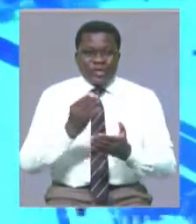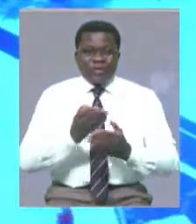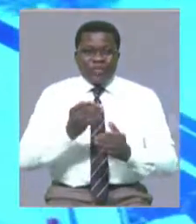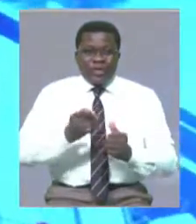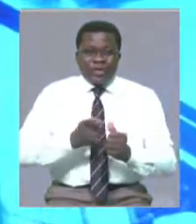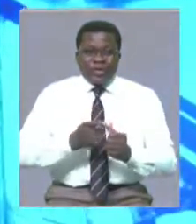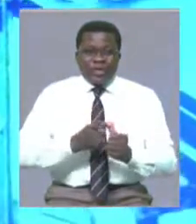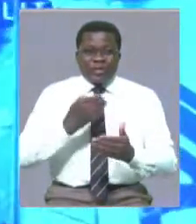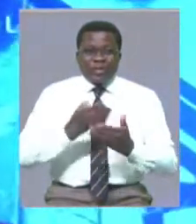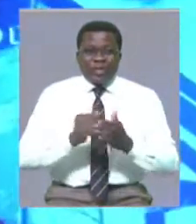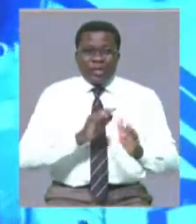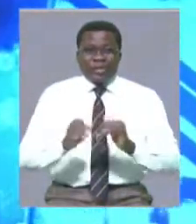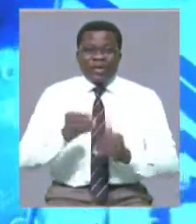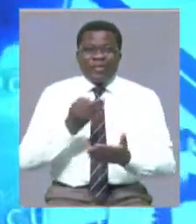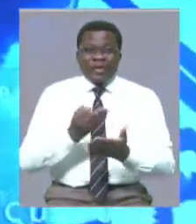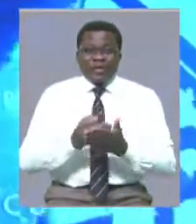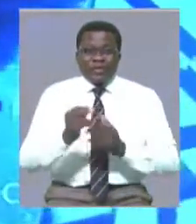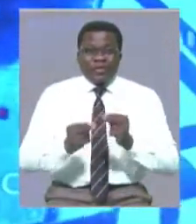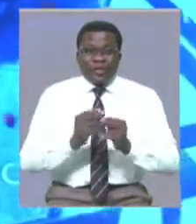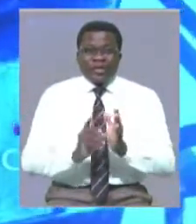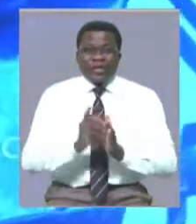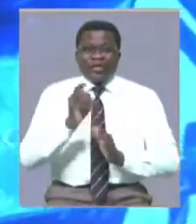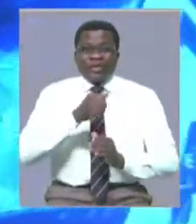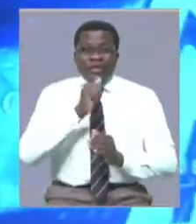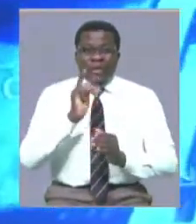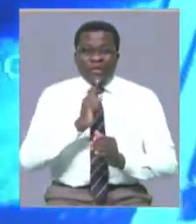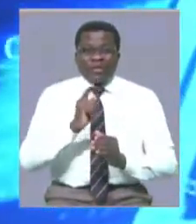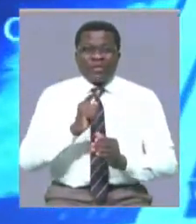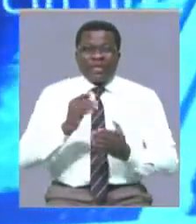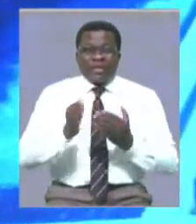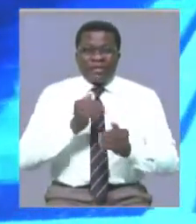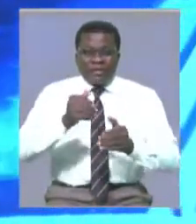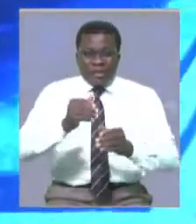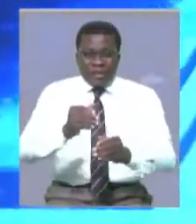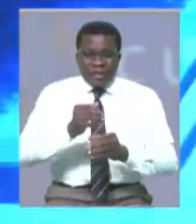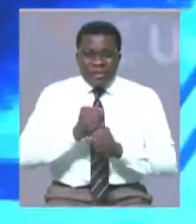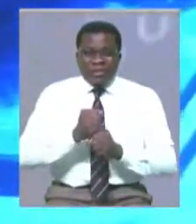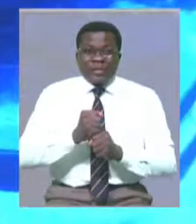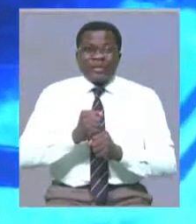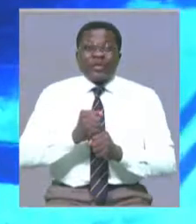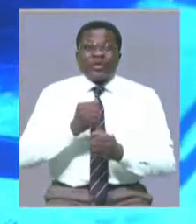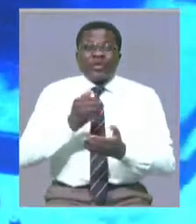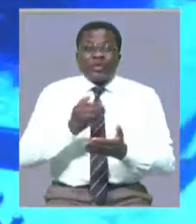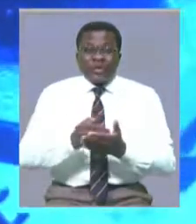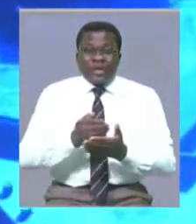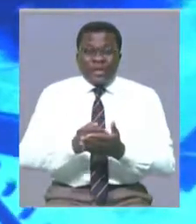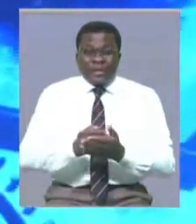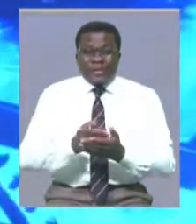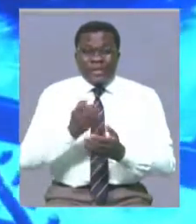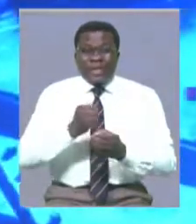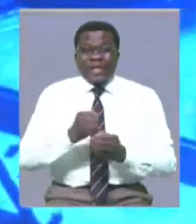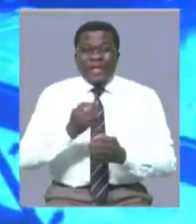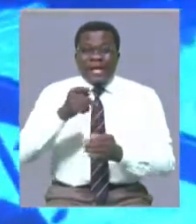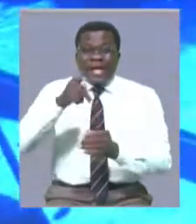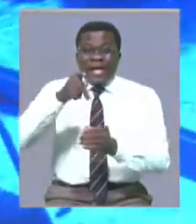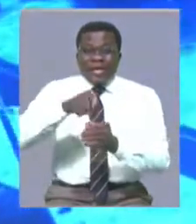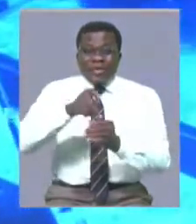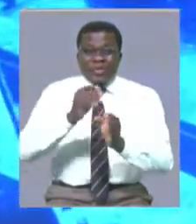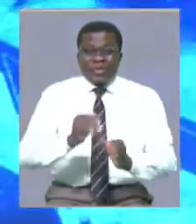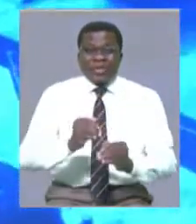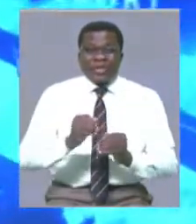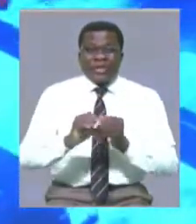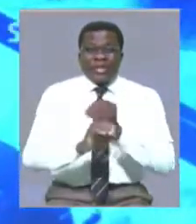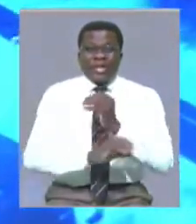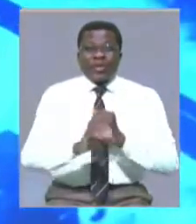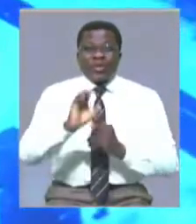d'abord les bienfaits du Fonds national de développement agricole qui a facilité l'obtention d'un crédit à un pépiniériste dans la commune de